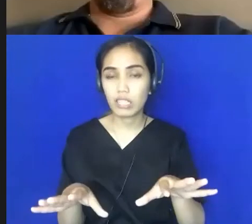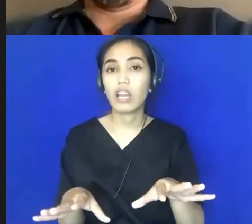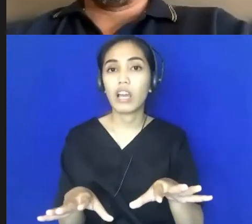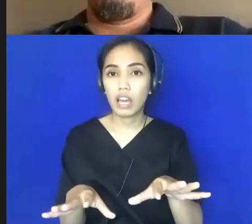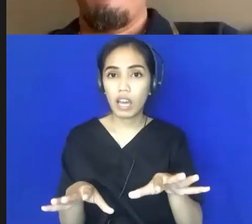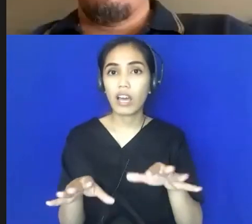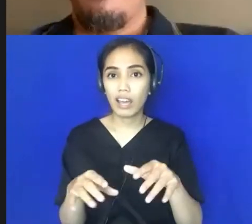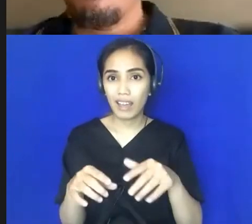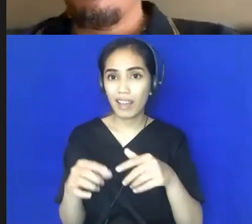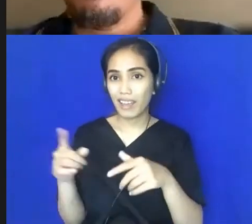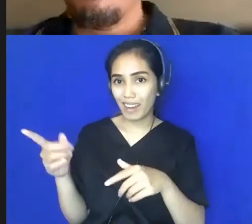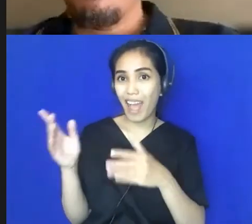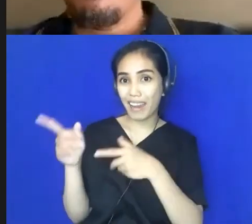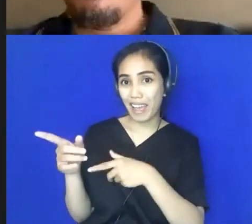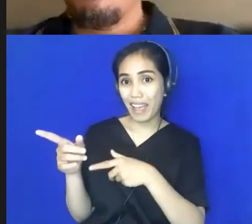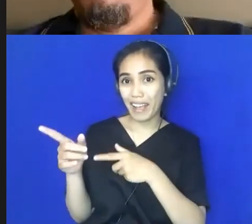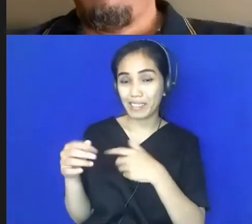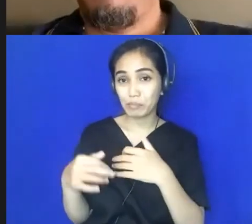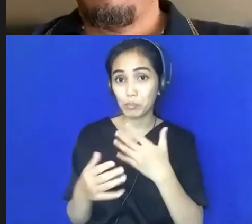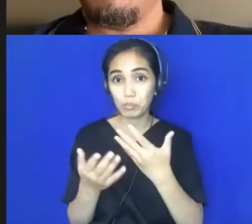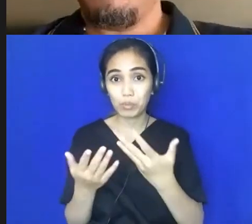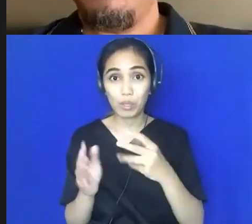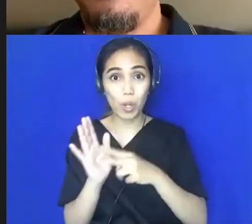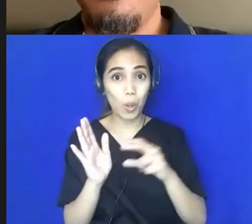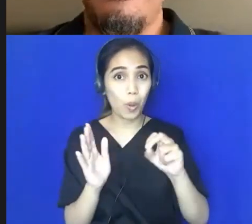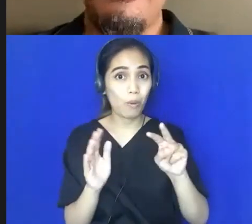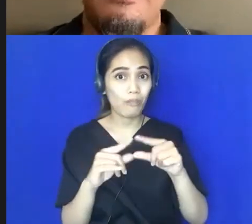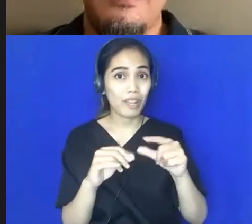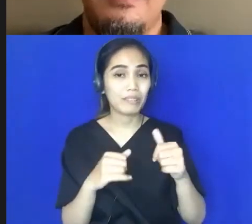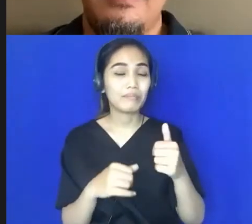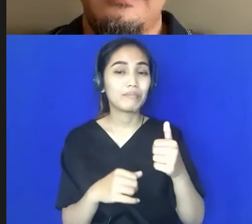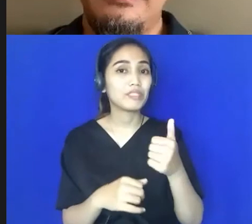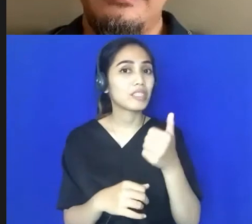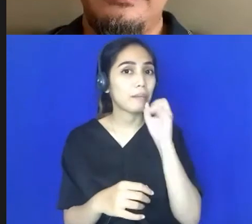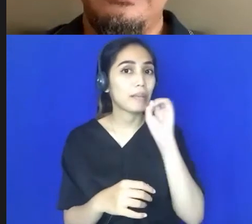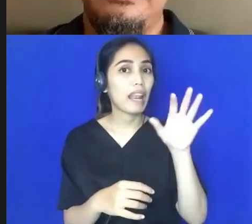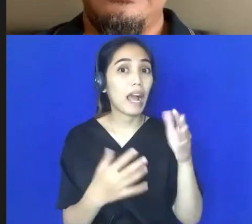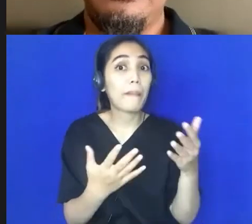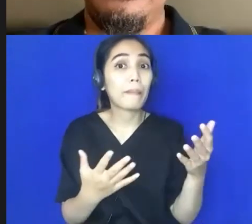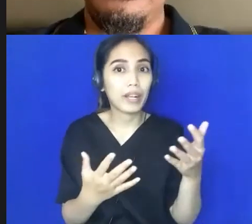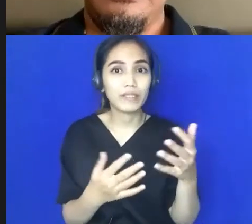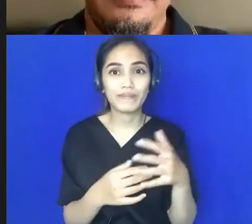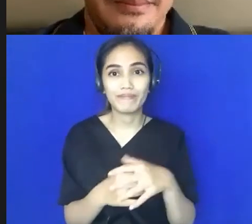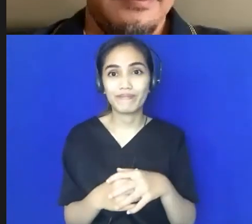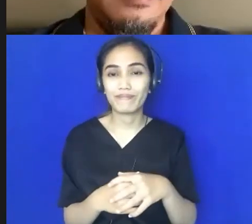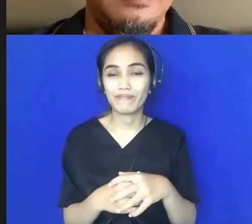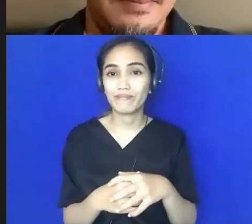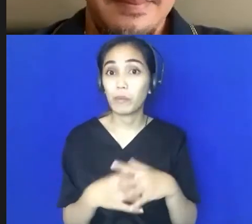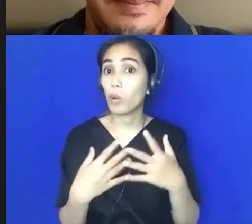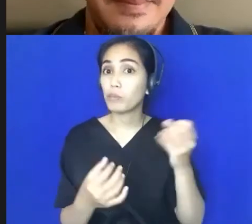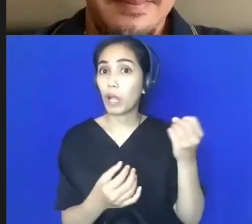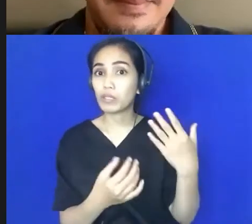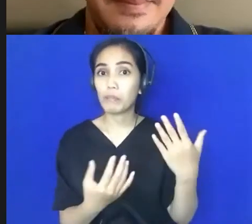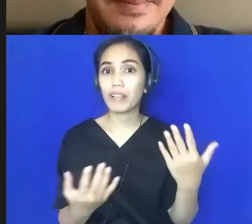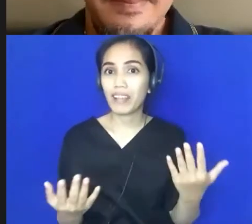yang disampaikan Novan terkait kendala-kendala yang masih dihadapi di tempatnya gitu ya. Apakah ada yang mau disampaikan mungkin menanggapi